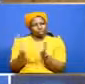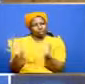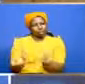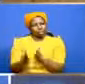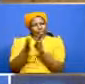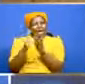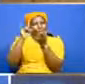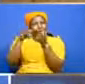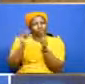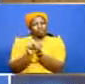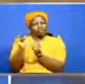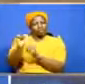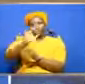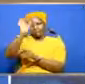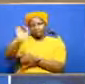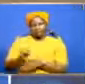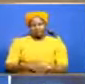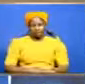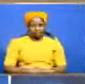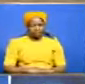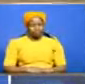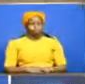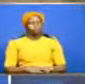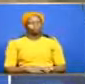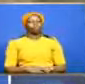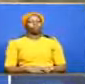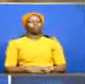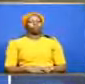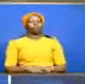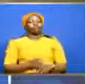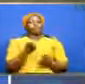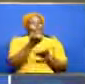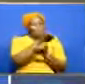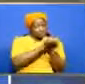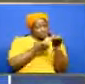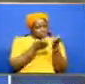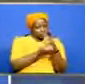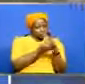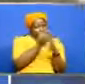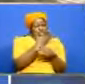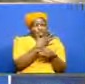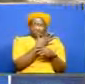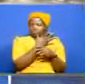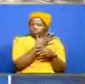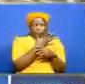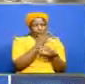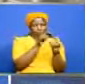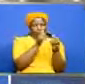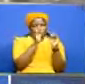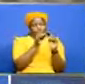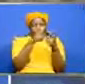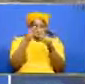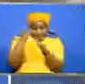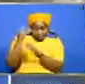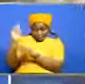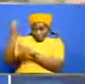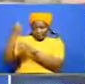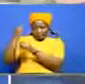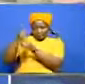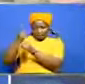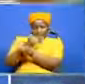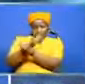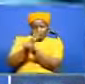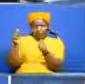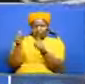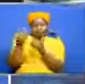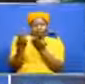by 15%. Licha ya kutatizwa kwa ukuaji wa kiuchumi, Kenya ilifanya vyema ikilinganishwa na maeneo mengine, huku uchumi wa